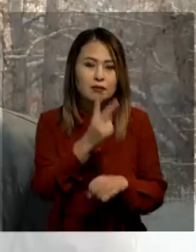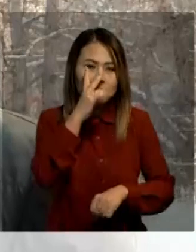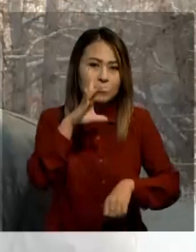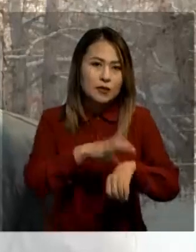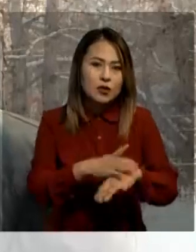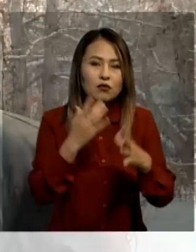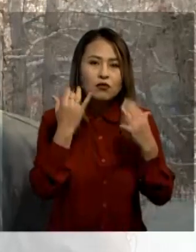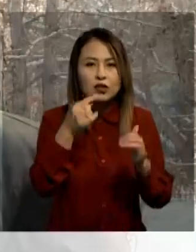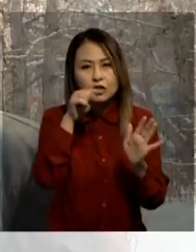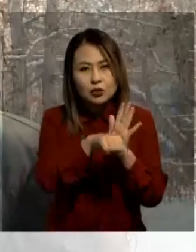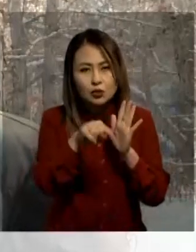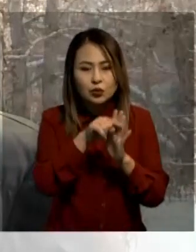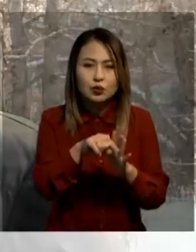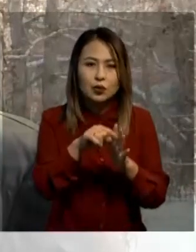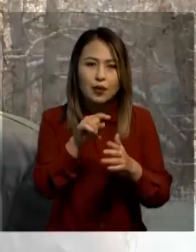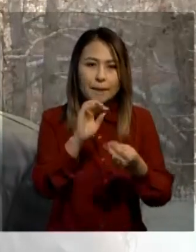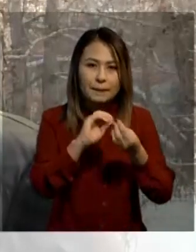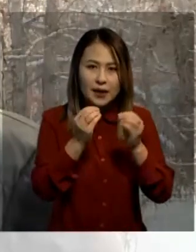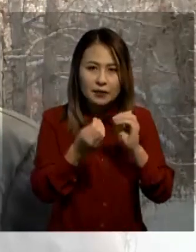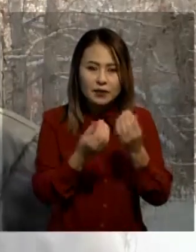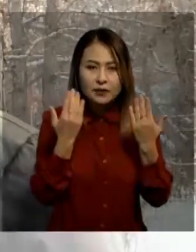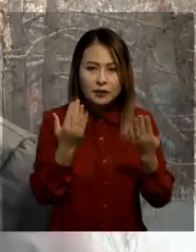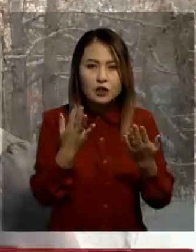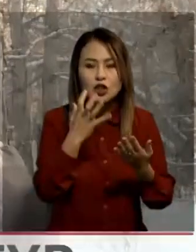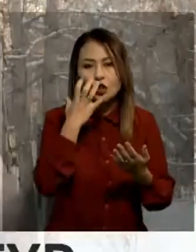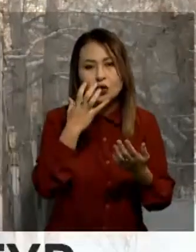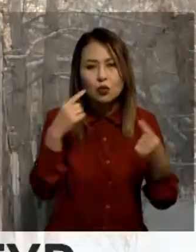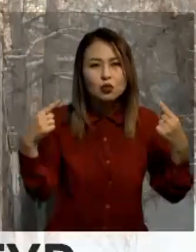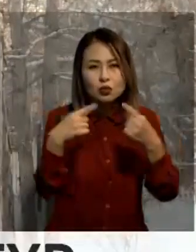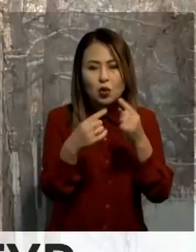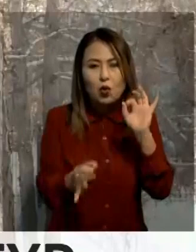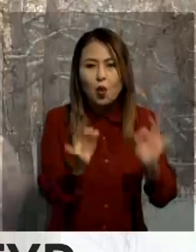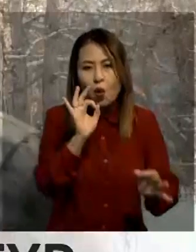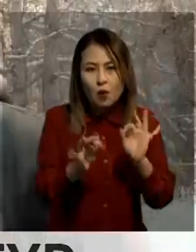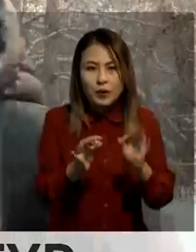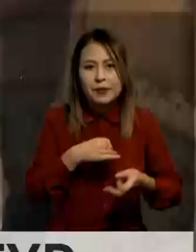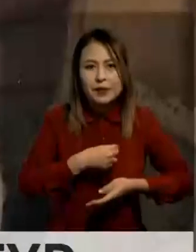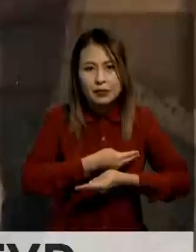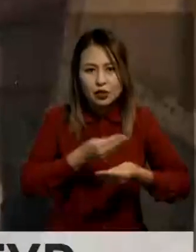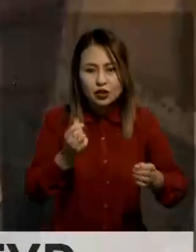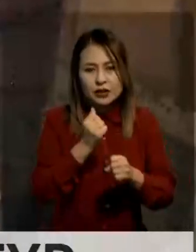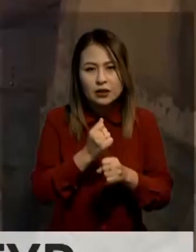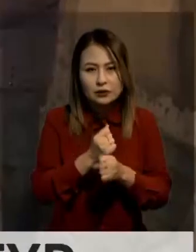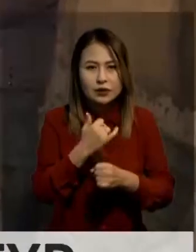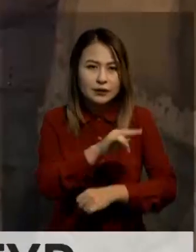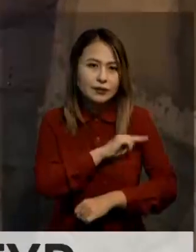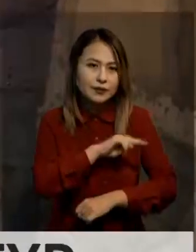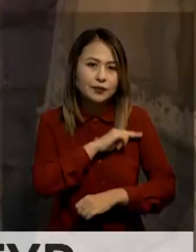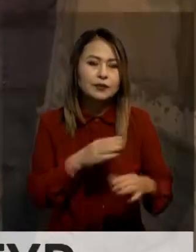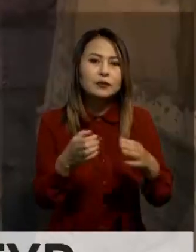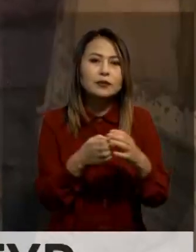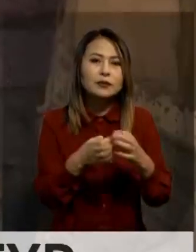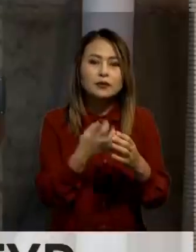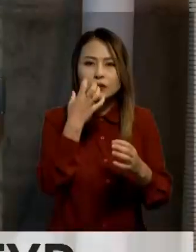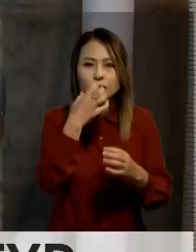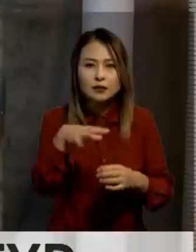Бұл ішкі жылумен қамту жүйесіндегі ақау. Себебі жылуды белгіленген норма бойынша беріп жатырмыз. Қызмет көрсетуші компанияда